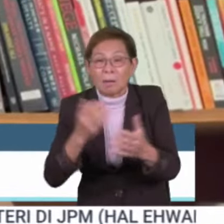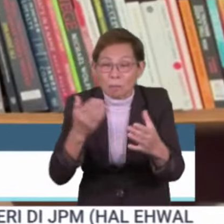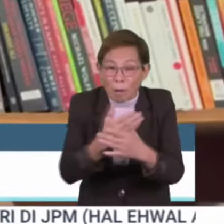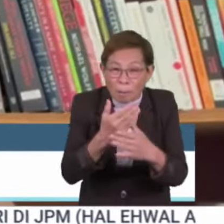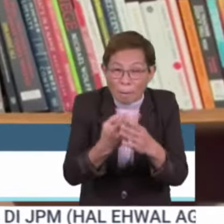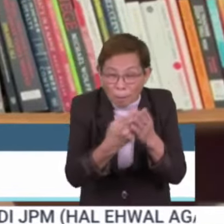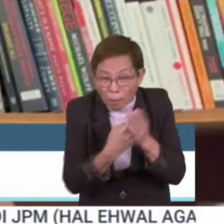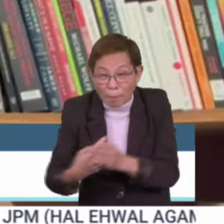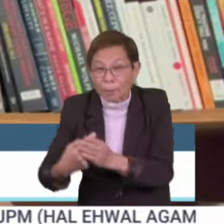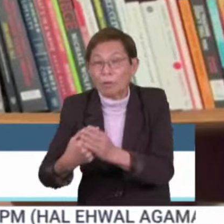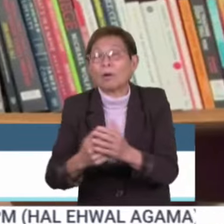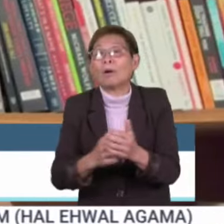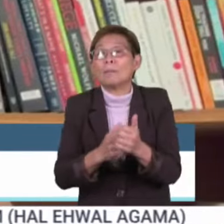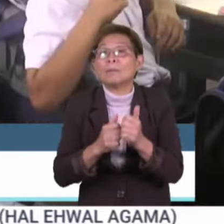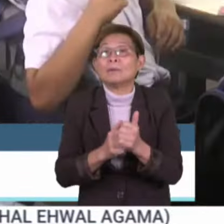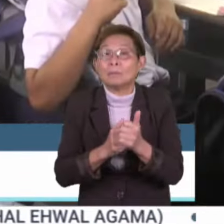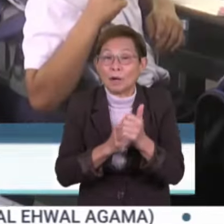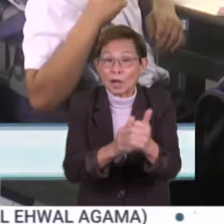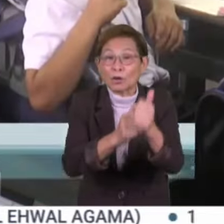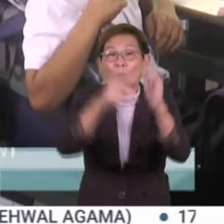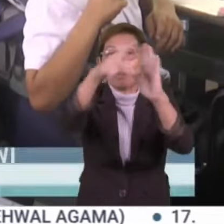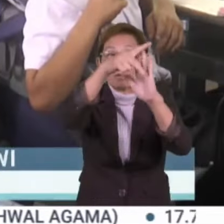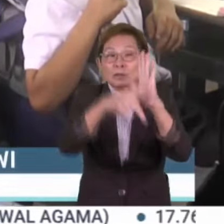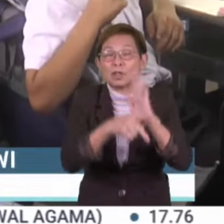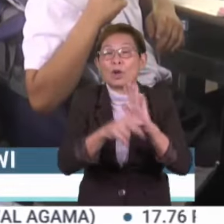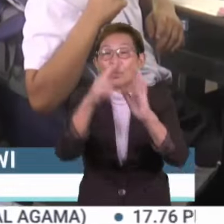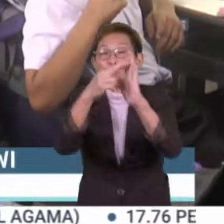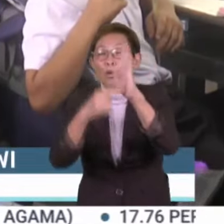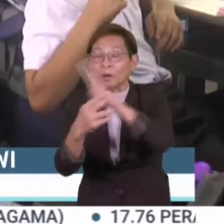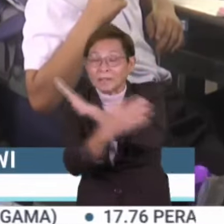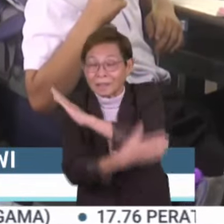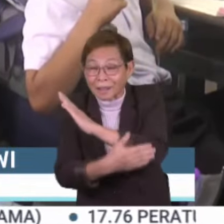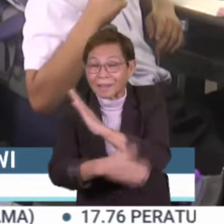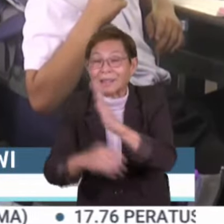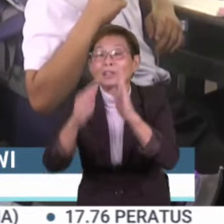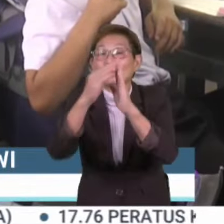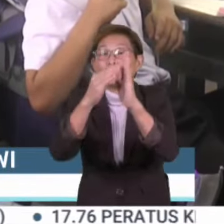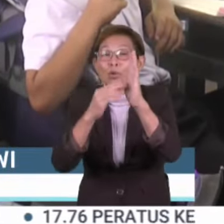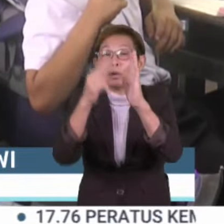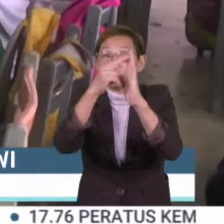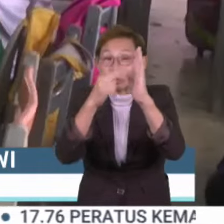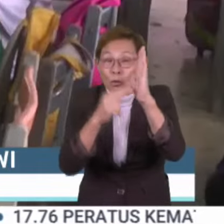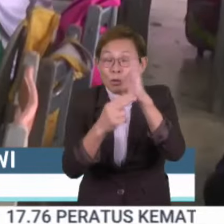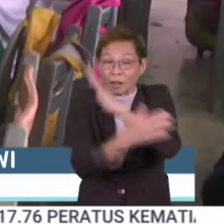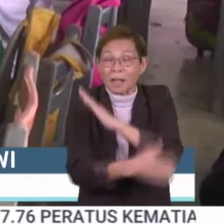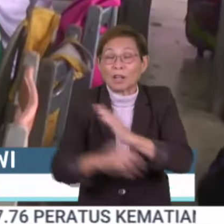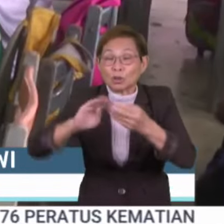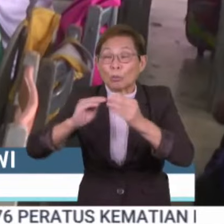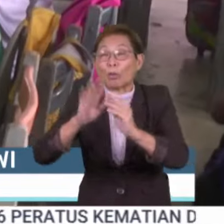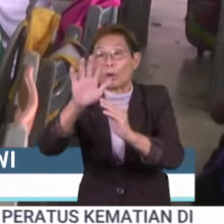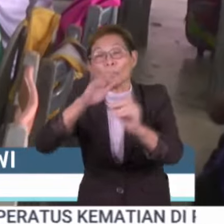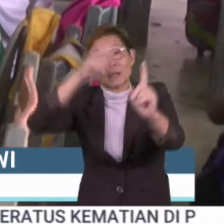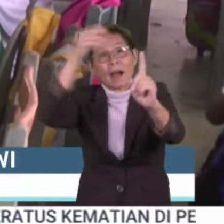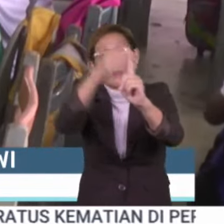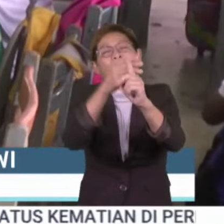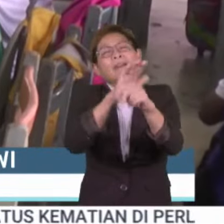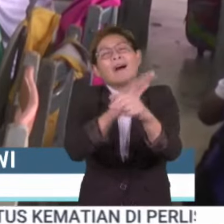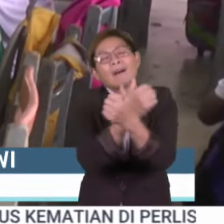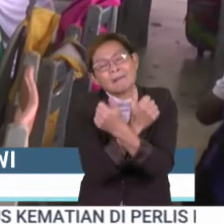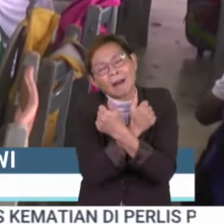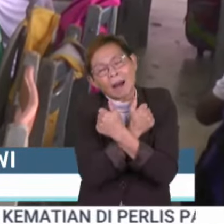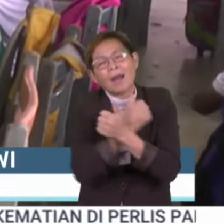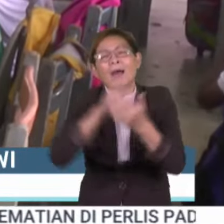dengan prinsip kelima di dalam rukun negara. Nilai sebenar di bawah modul ini adalah ke arah kasih sayang,